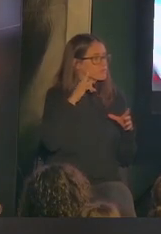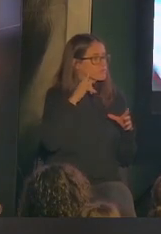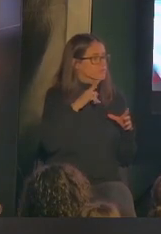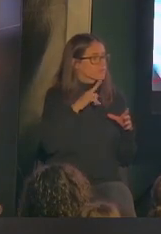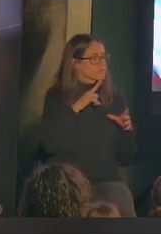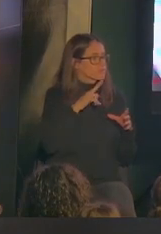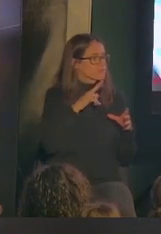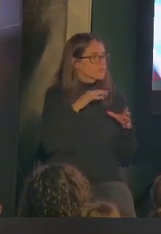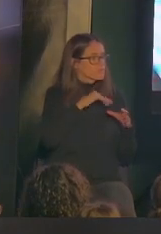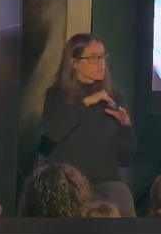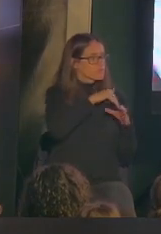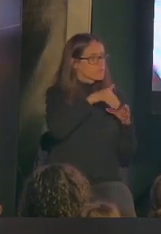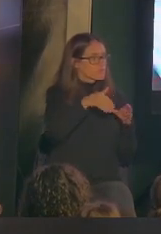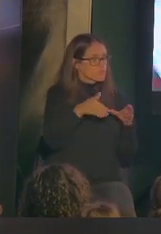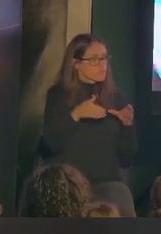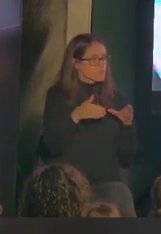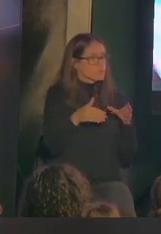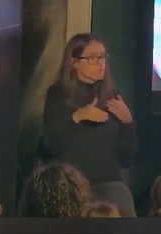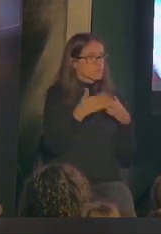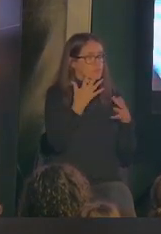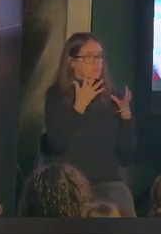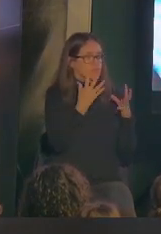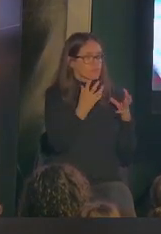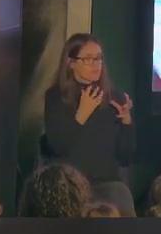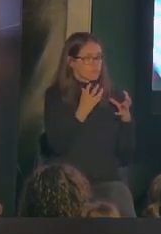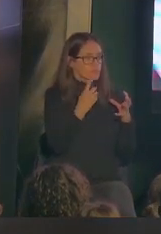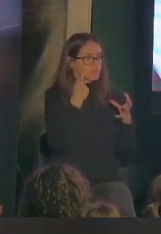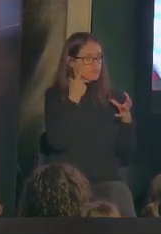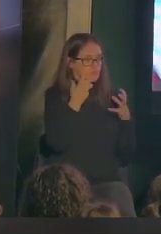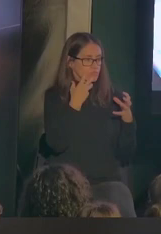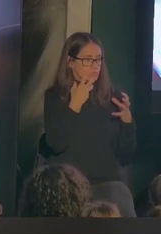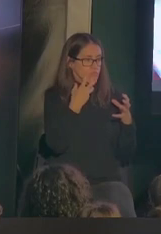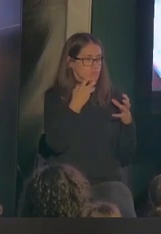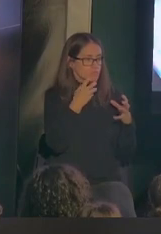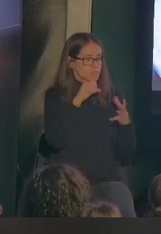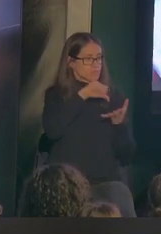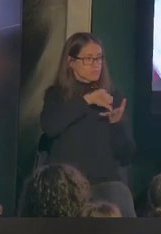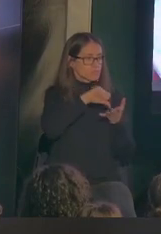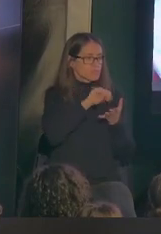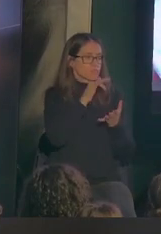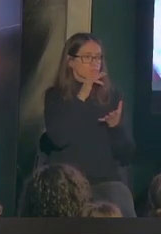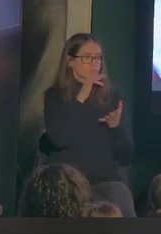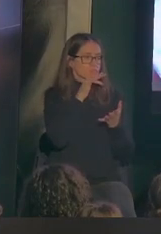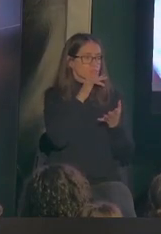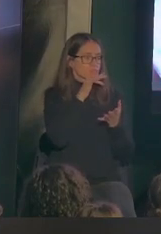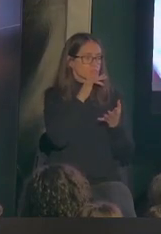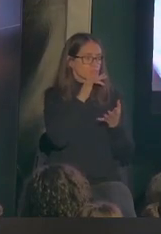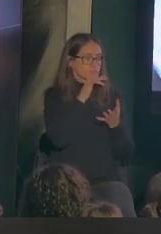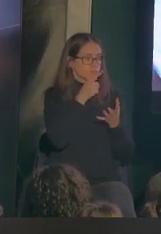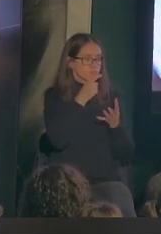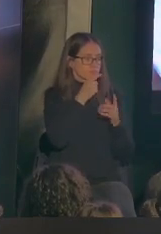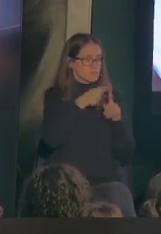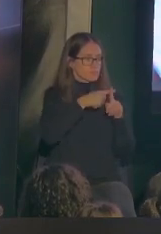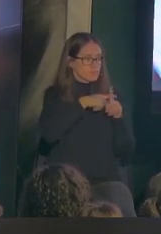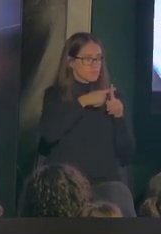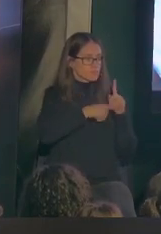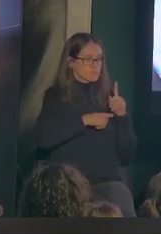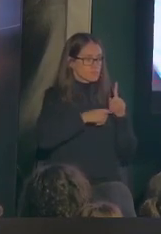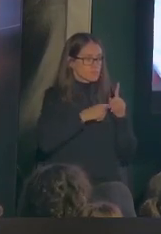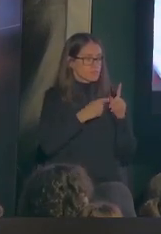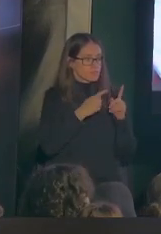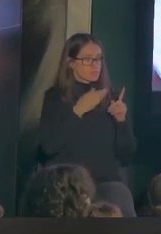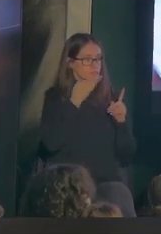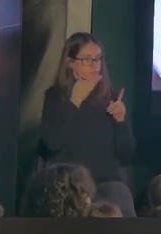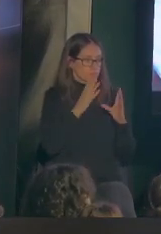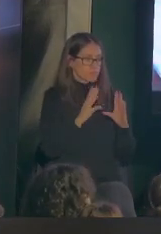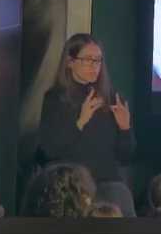al voltant, vale, ja està començant a gelificar, sí? A la part del centre no, perquè és que encara si ho toquéssiu està molt